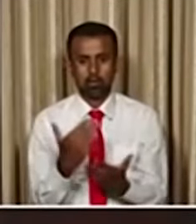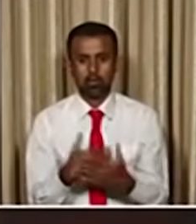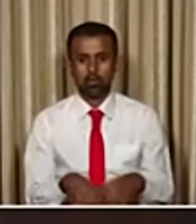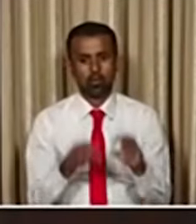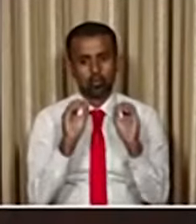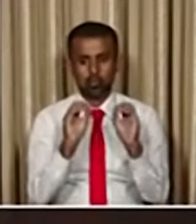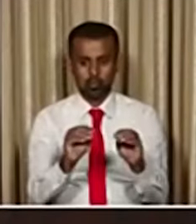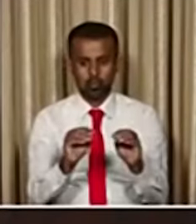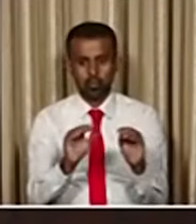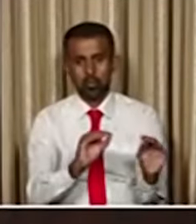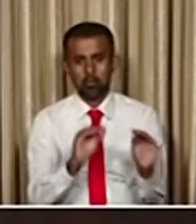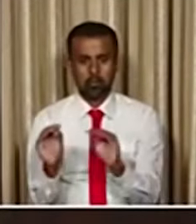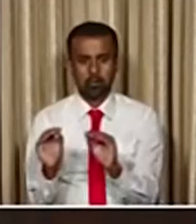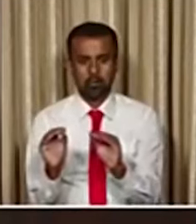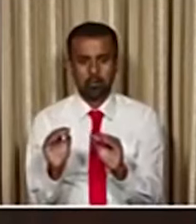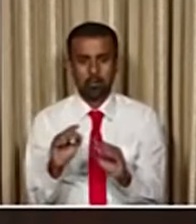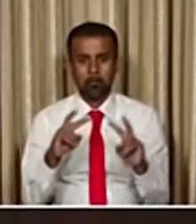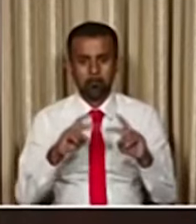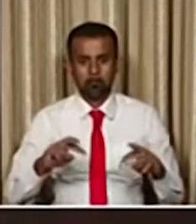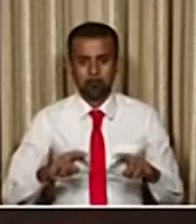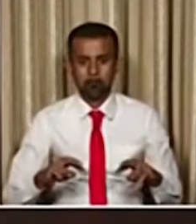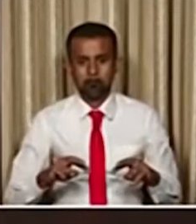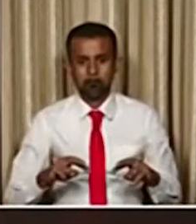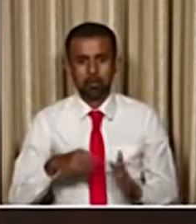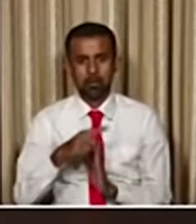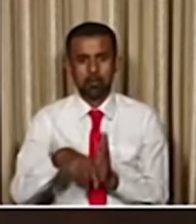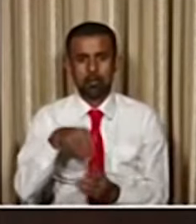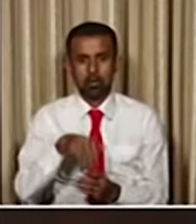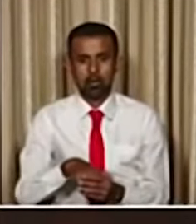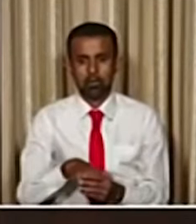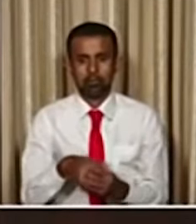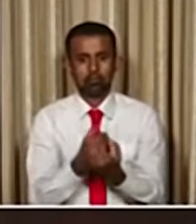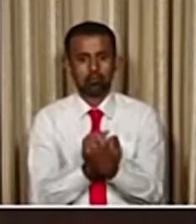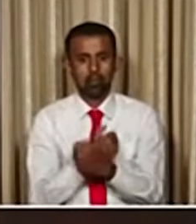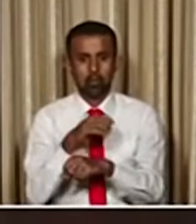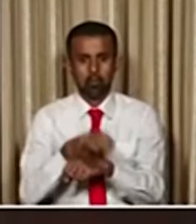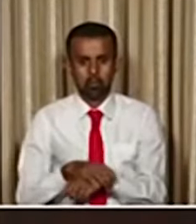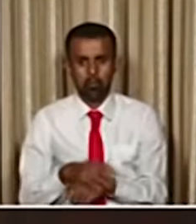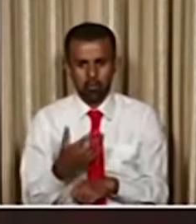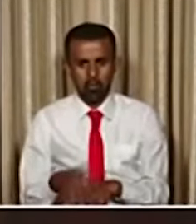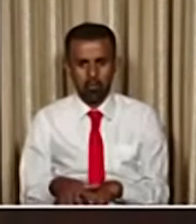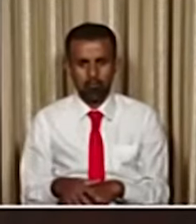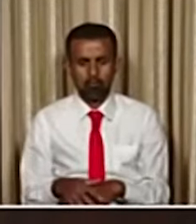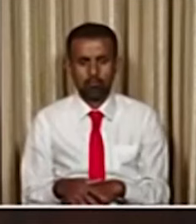දුන්නා. එතනින් පස්සේ ඒ සම්බන්ධව දැන් පරීක්ෂණ කටයුතු කරනවා දේශීය වශයෙන්. අත්අඩංගුවට ගැනීම කරා ඔබතුමාලා